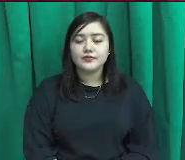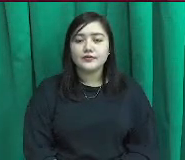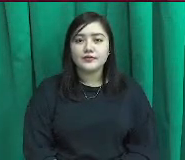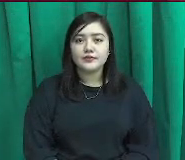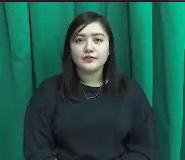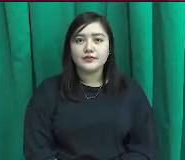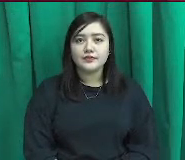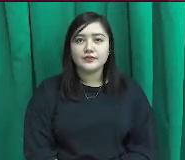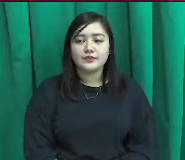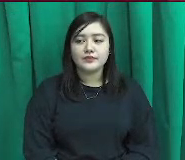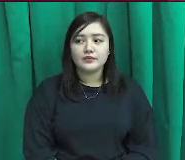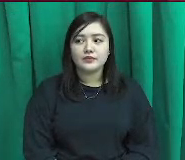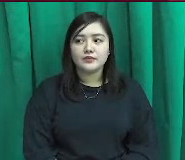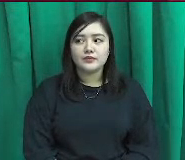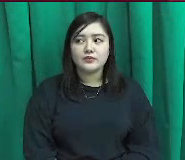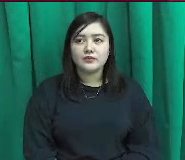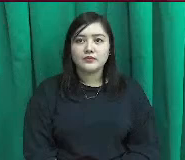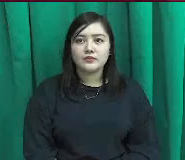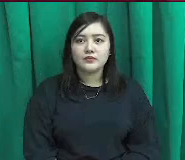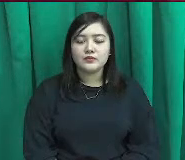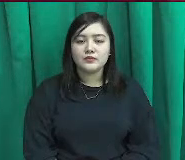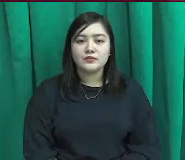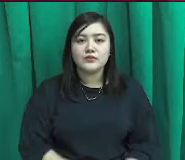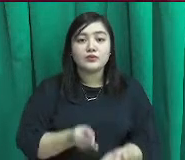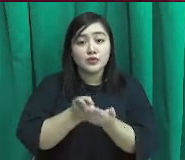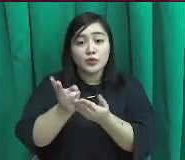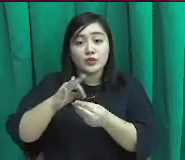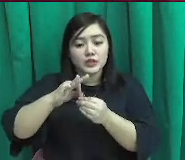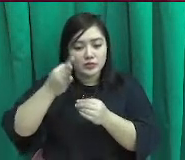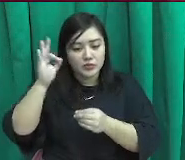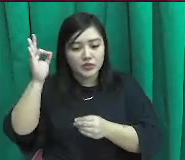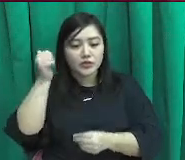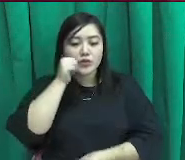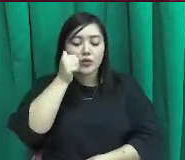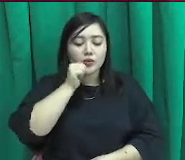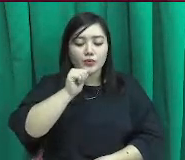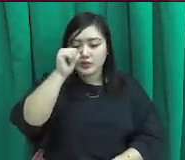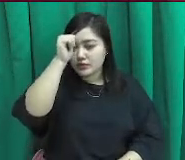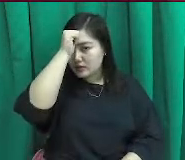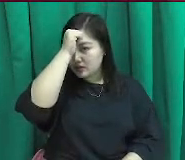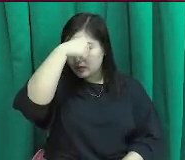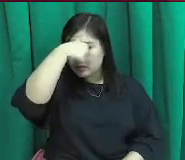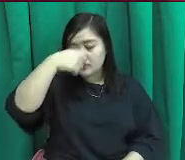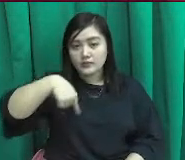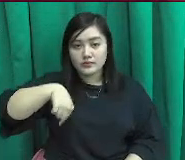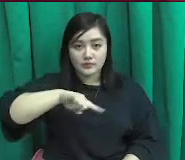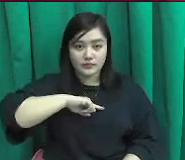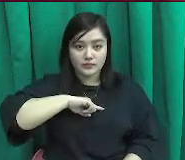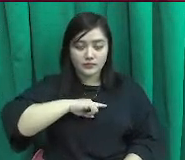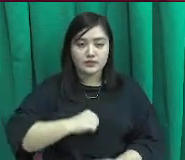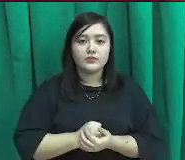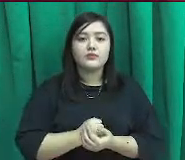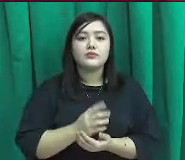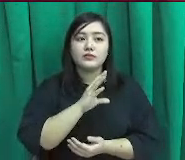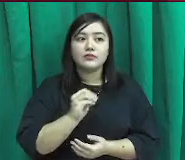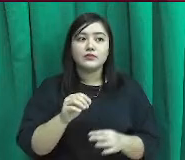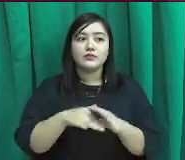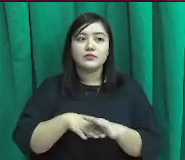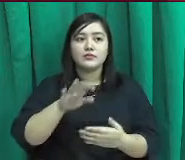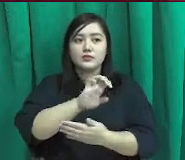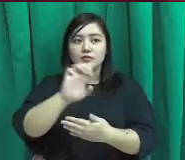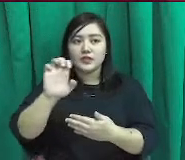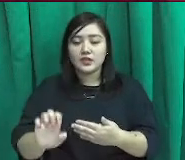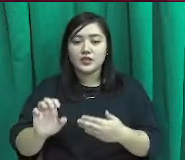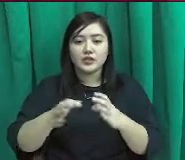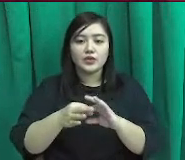hindi nag-miss ang Holy Spirit na mag-remind sa atin na gagawin natin. And sa pagtatapos ng araw, yun po yung practice din